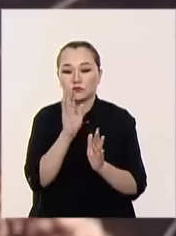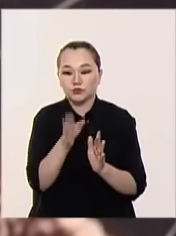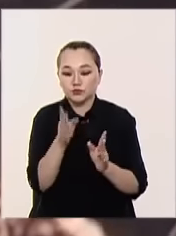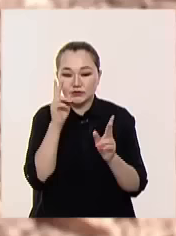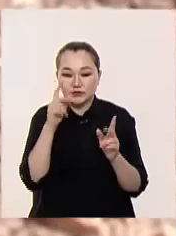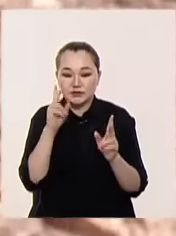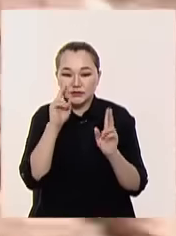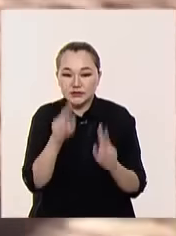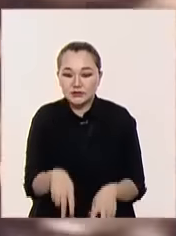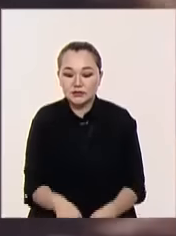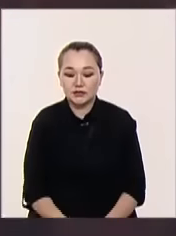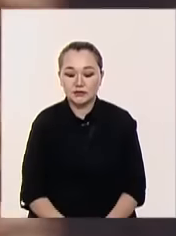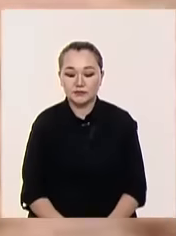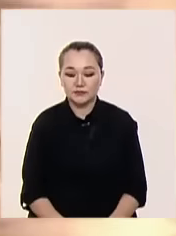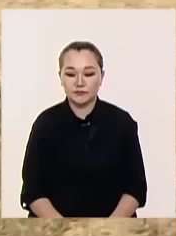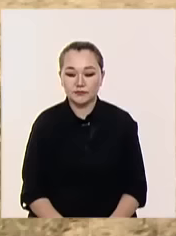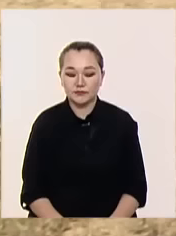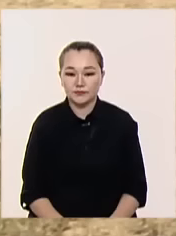дал болып отыр.